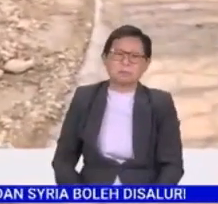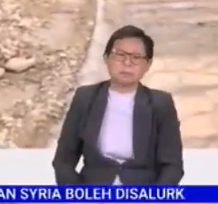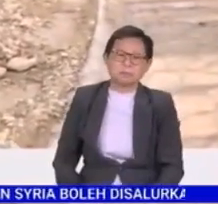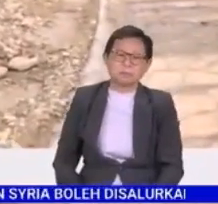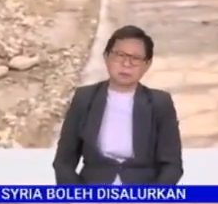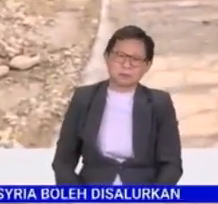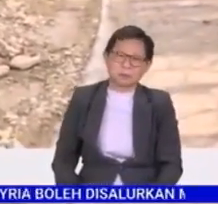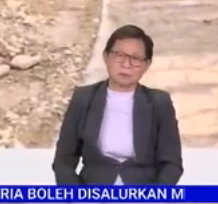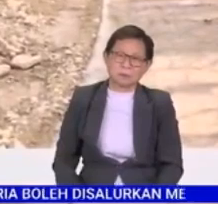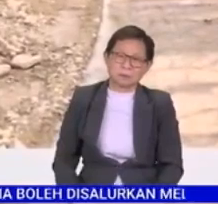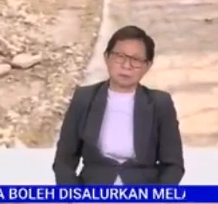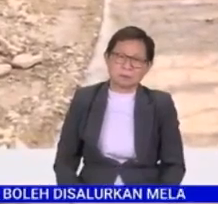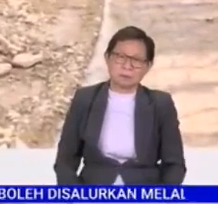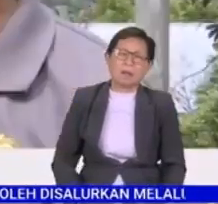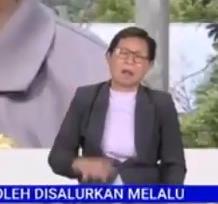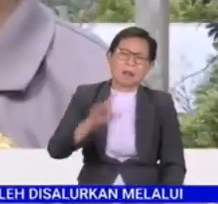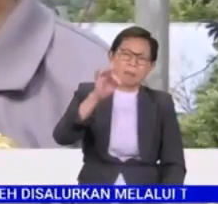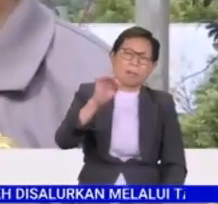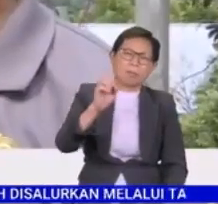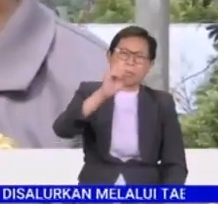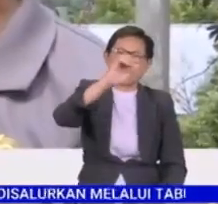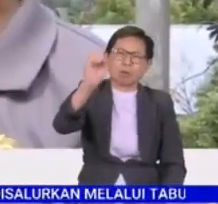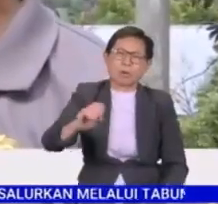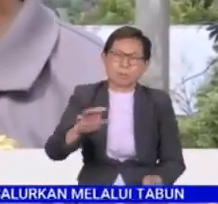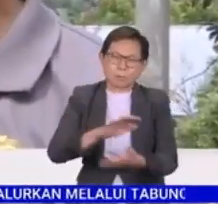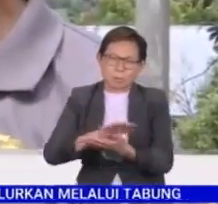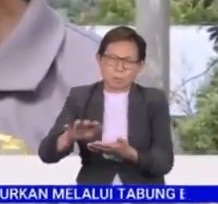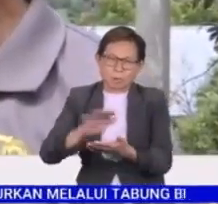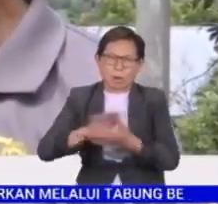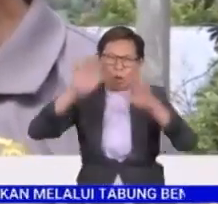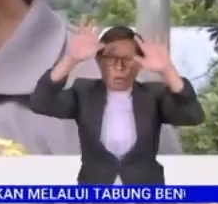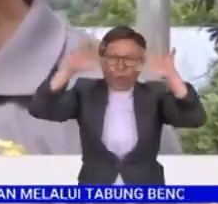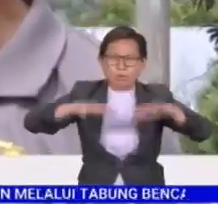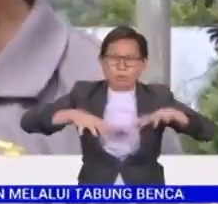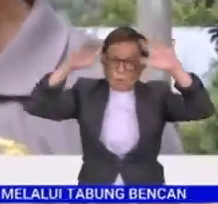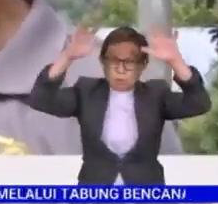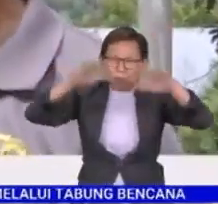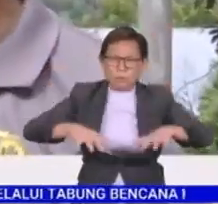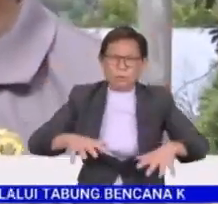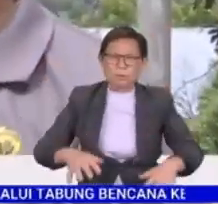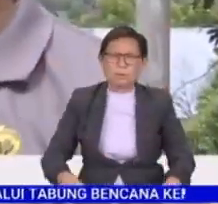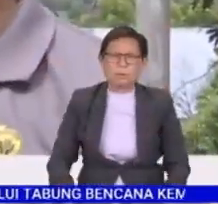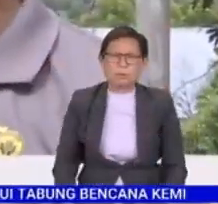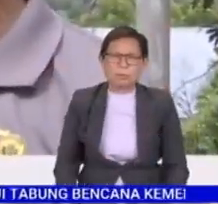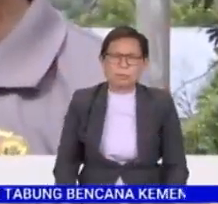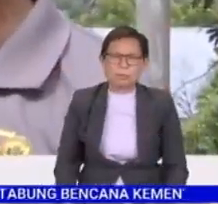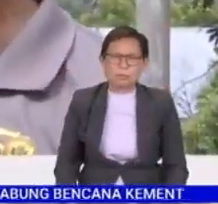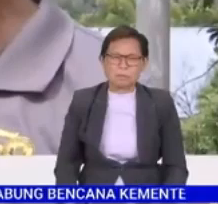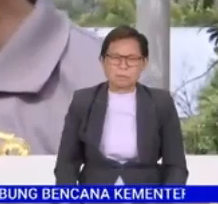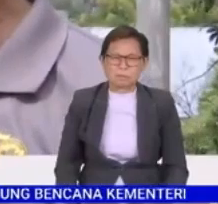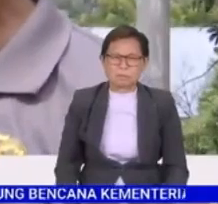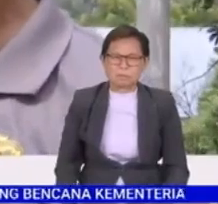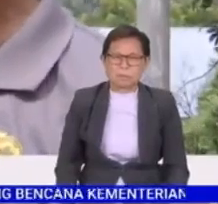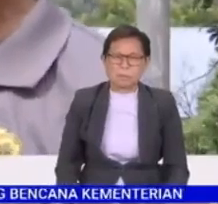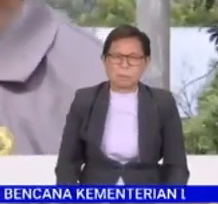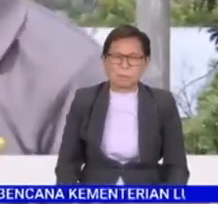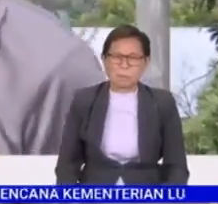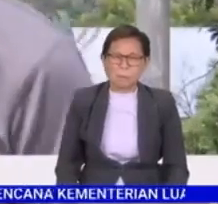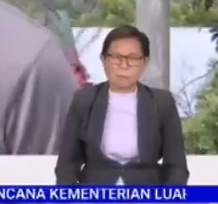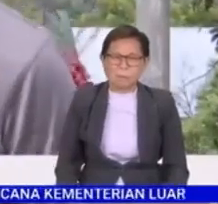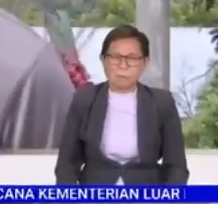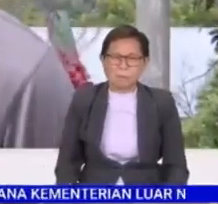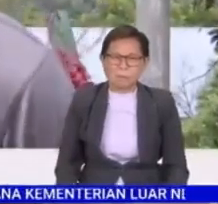ada 8400 lah jadi itu Jalan Raya pun belum lagi beberapa bagus jadi